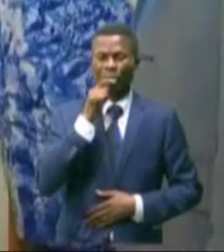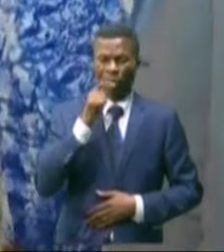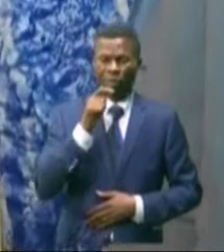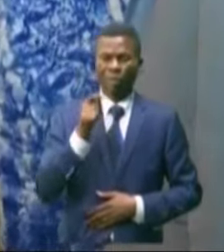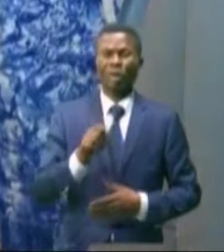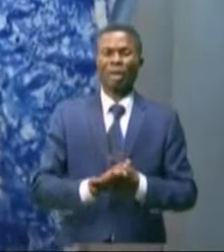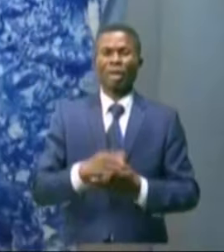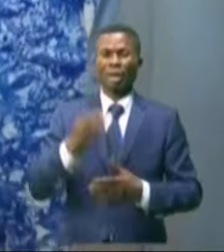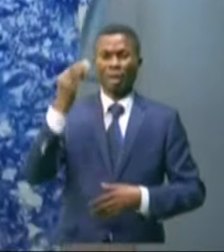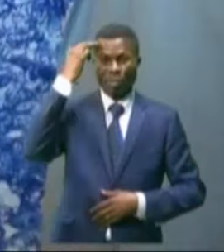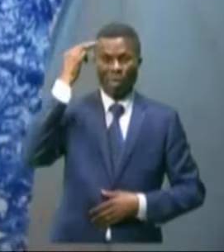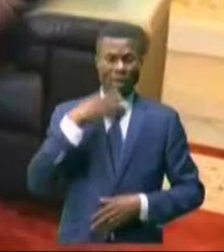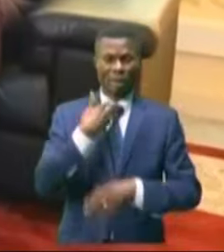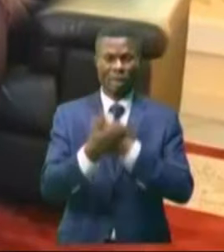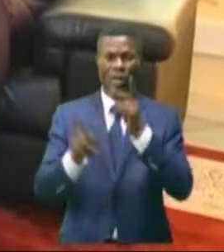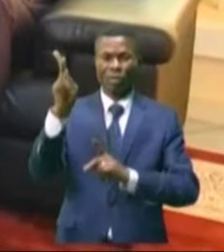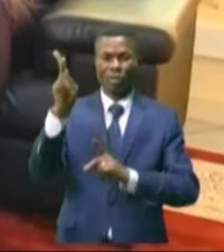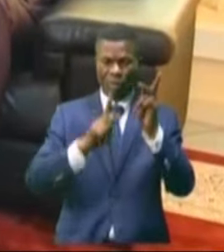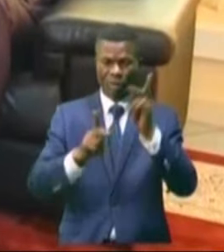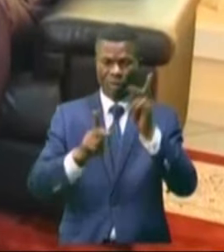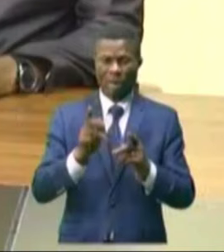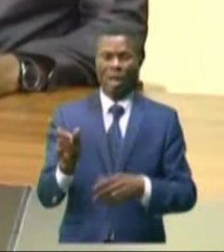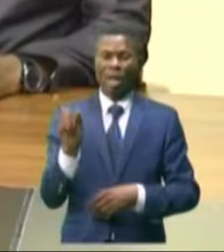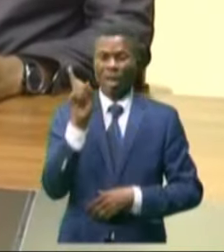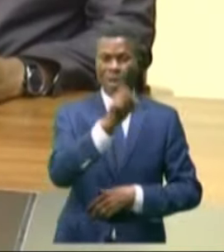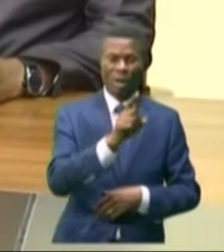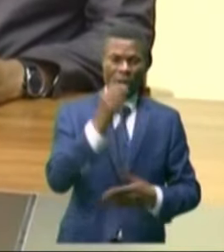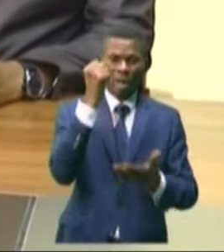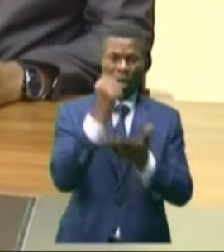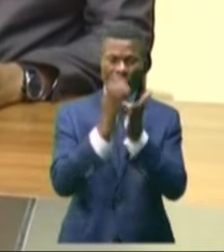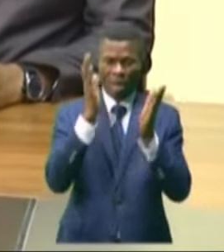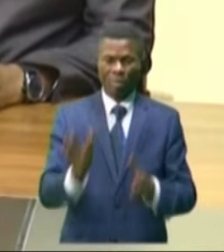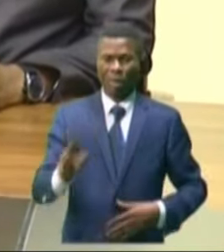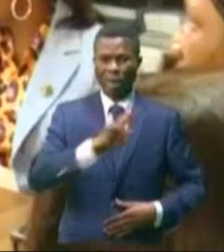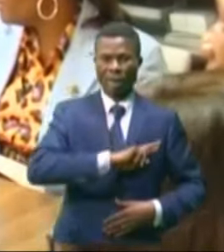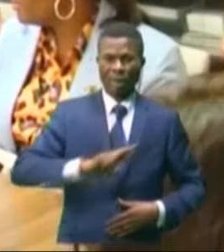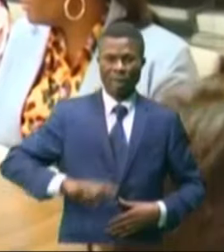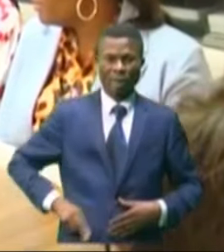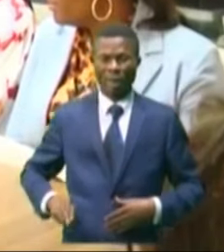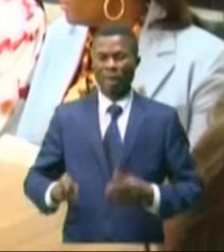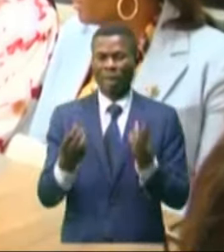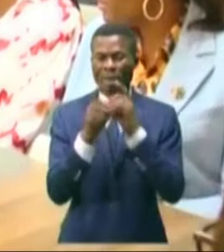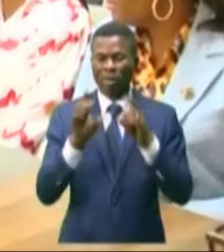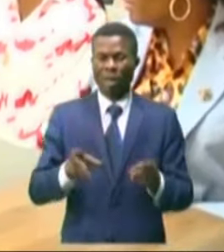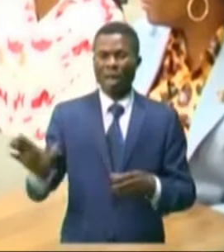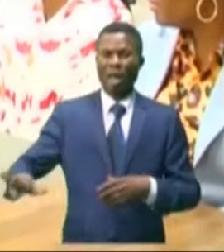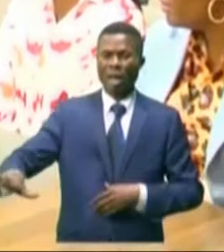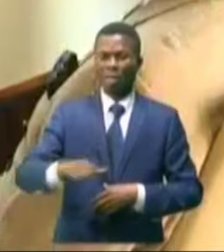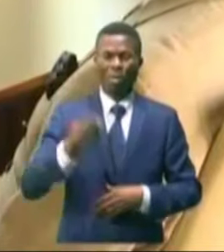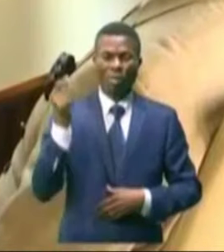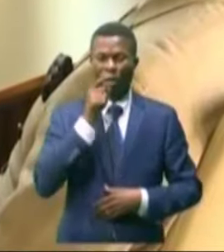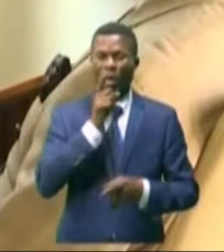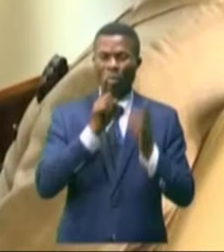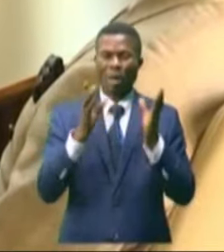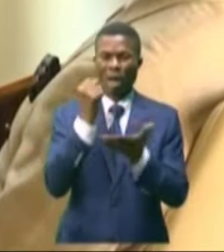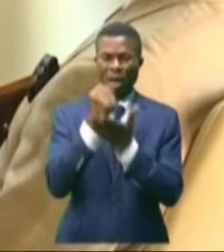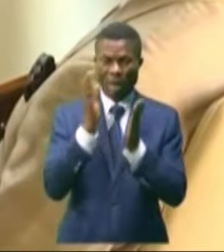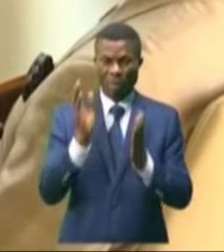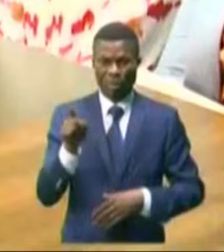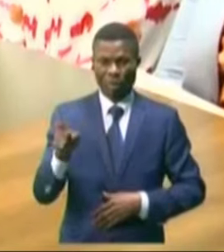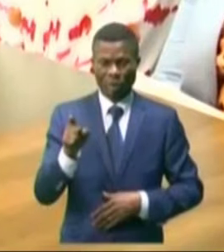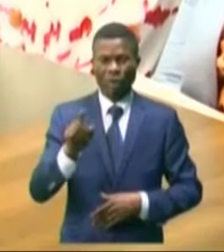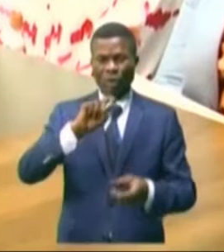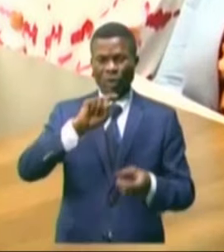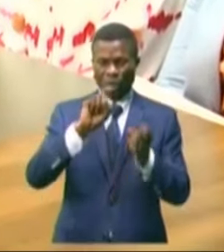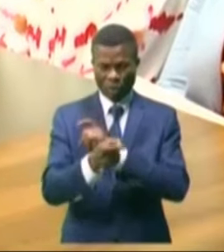congolaise, Jean-Pierre Liaou, s'est également rendu à l'ambassade de la RDC au Maroc, où il a échangé avec les diplomates autour des réformes